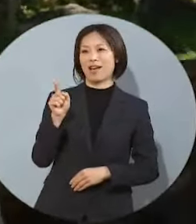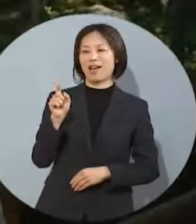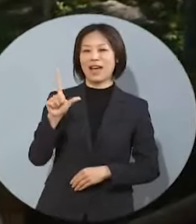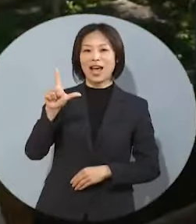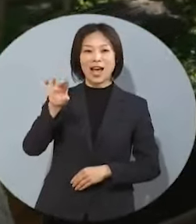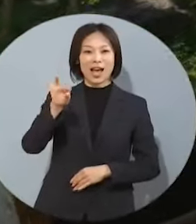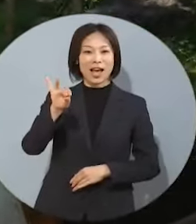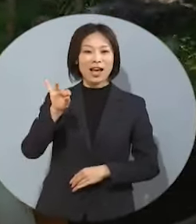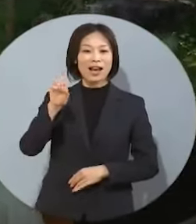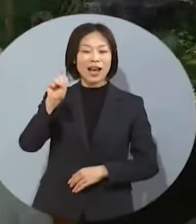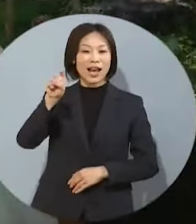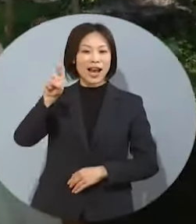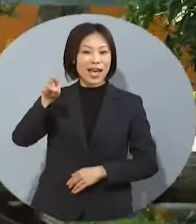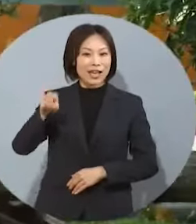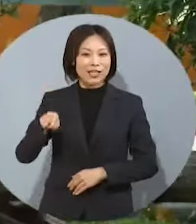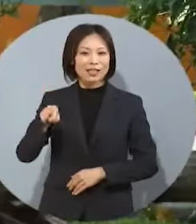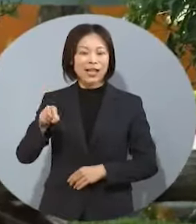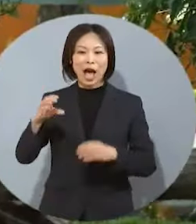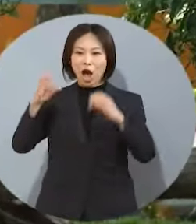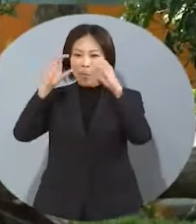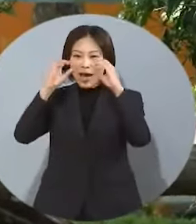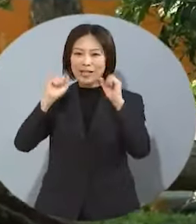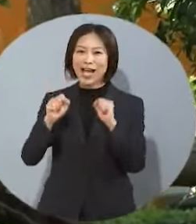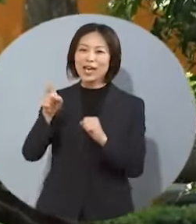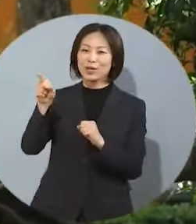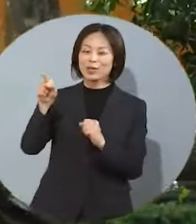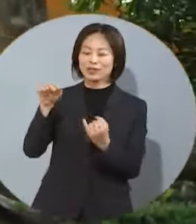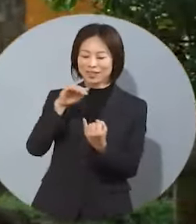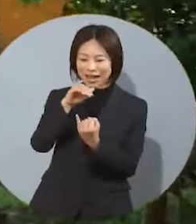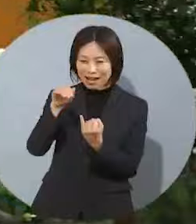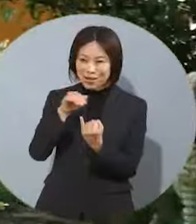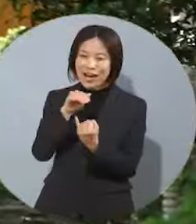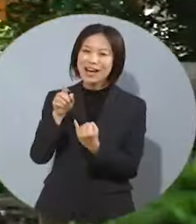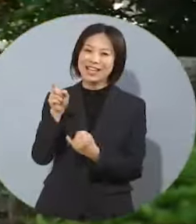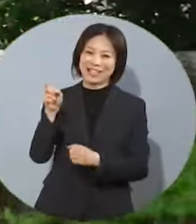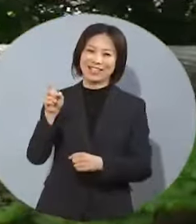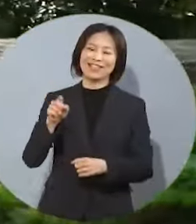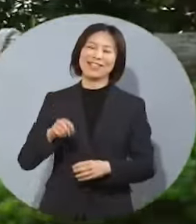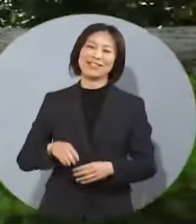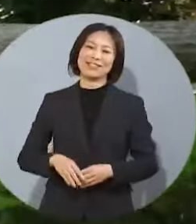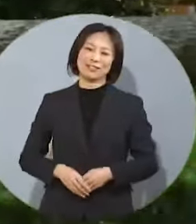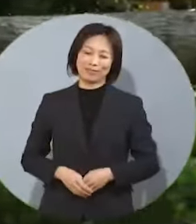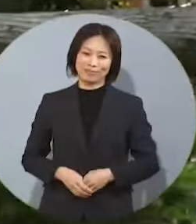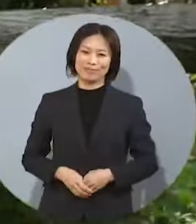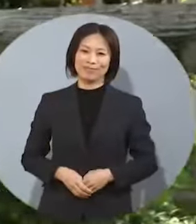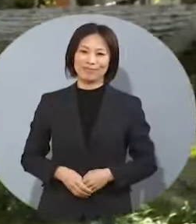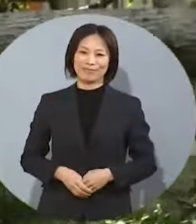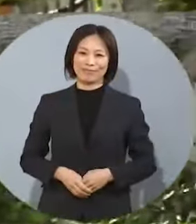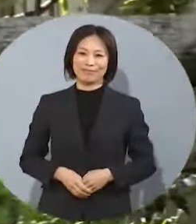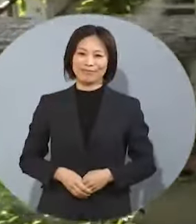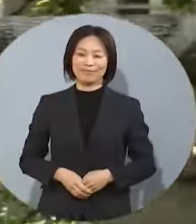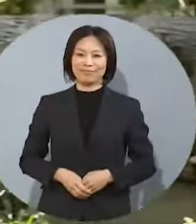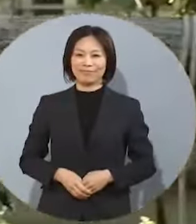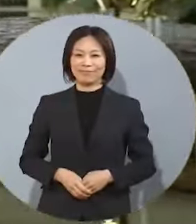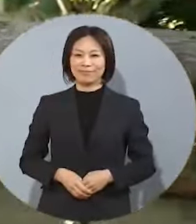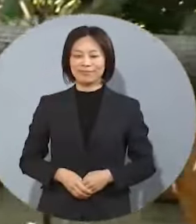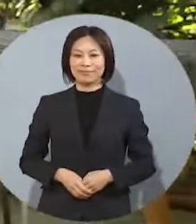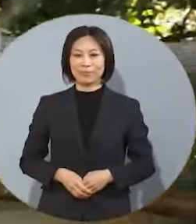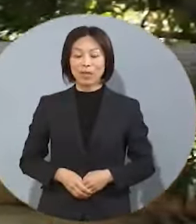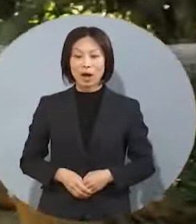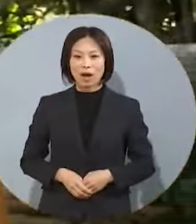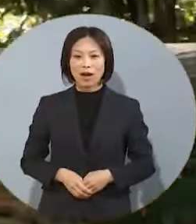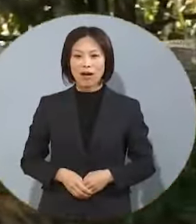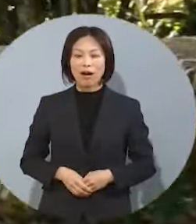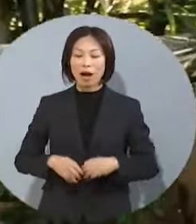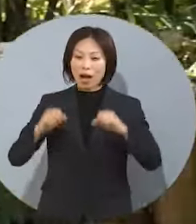レッサーパンダいる。かわいい。こっち来てくれる。すごい